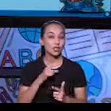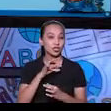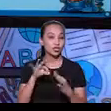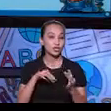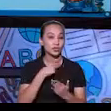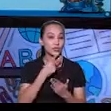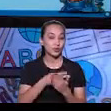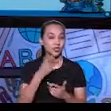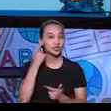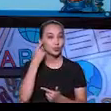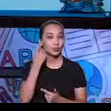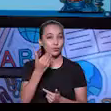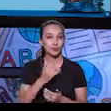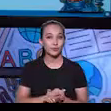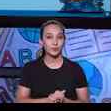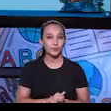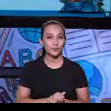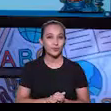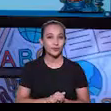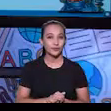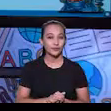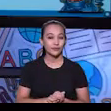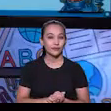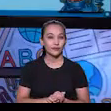лишнее? Подумайте.